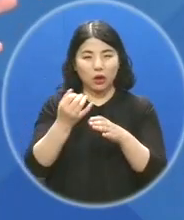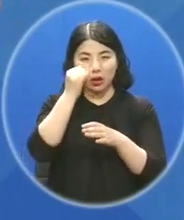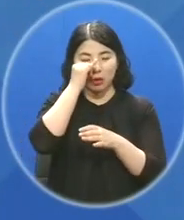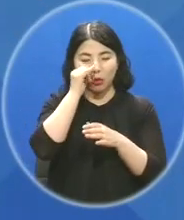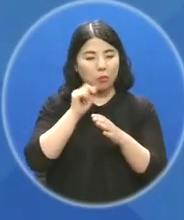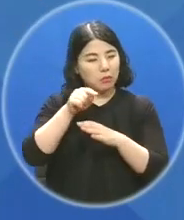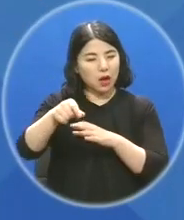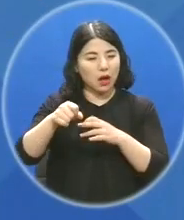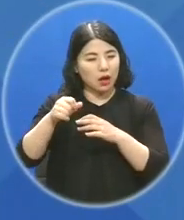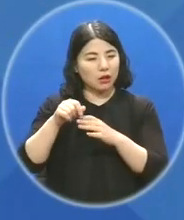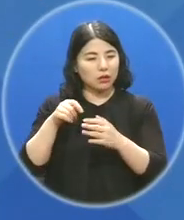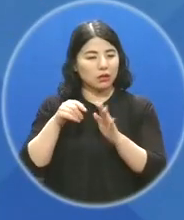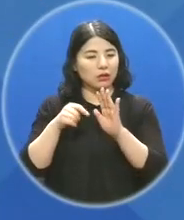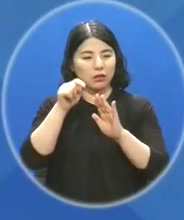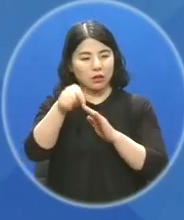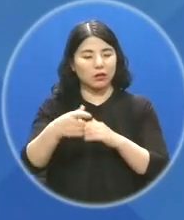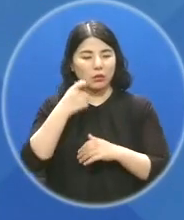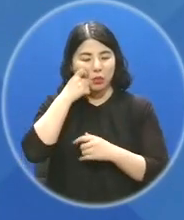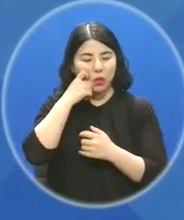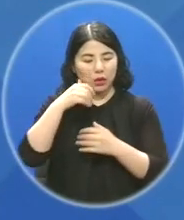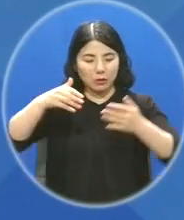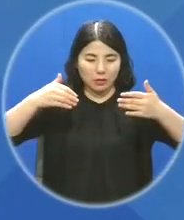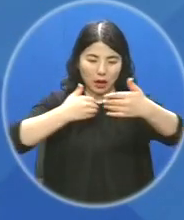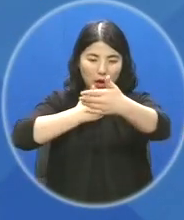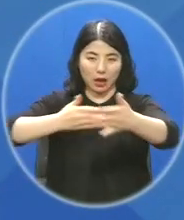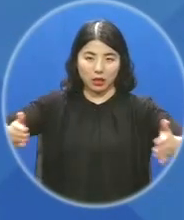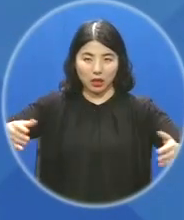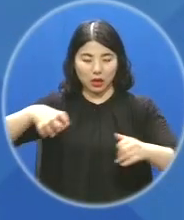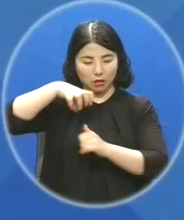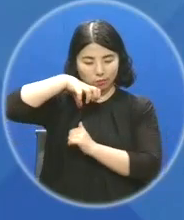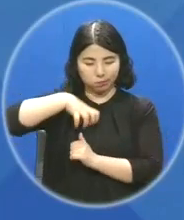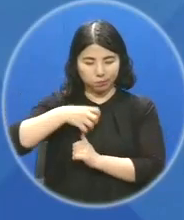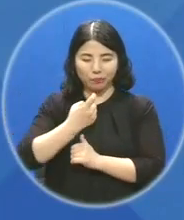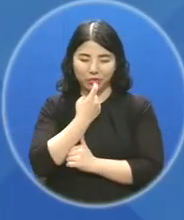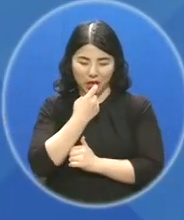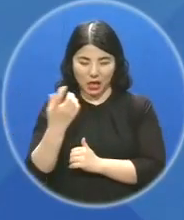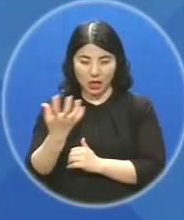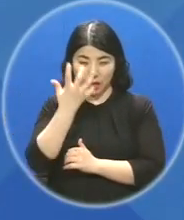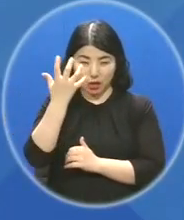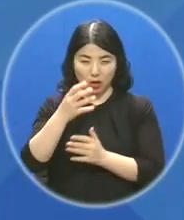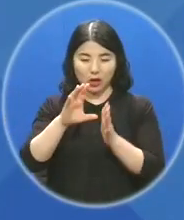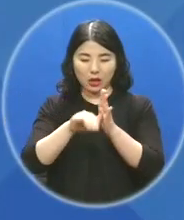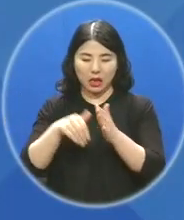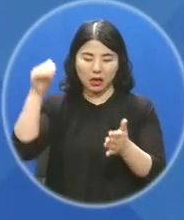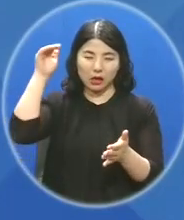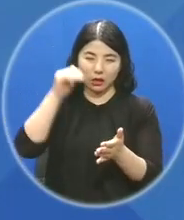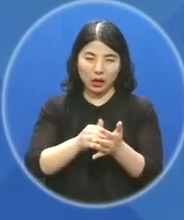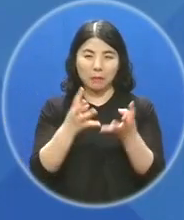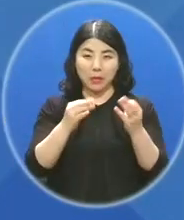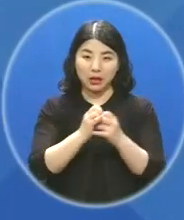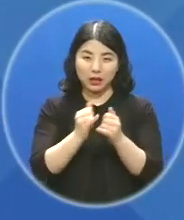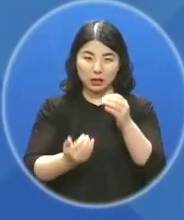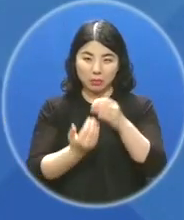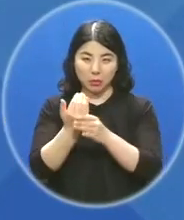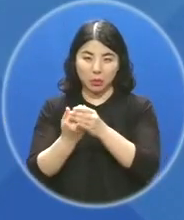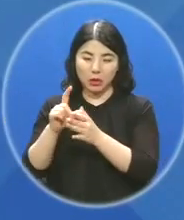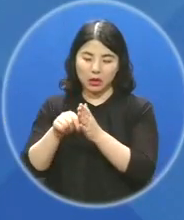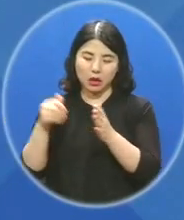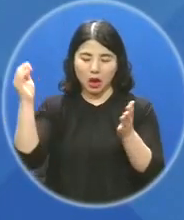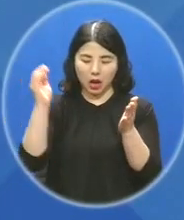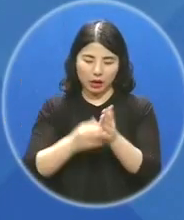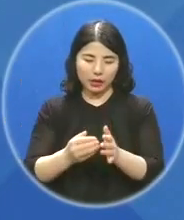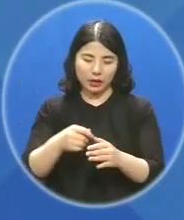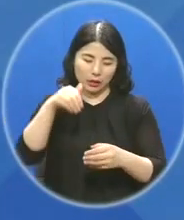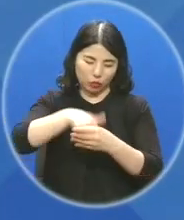바깥에 나가지도 못하는 상태에서 안에서 갇혀서 흰 연기, 다수가 채택이 될 때까지 계속 투표를 하는 것이죠. 네.